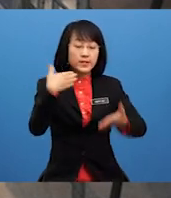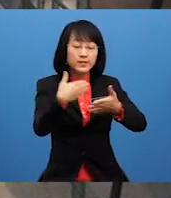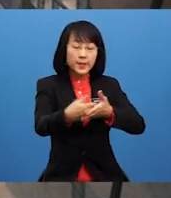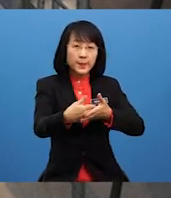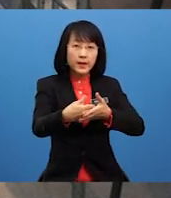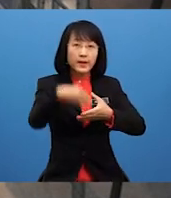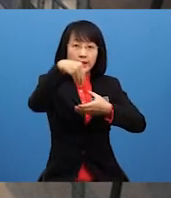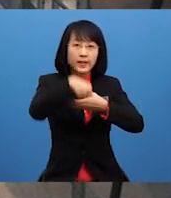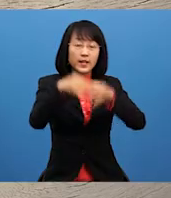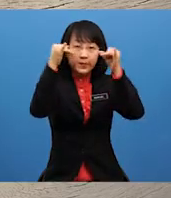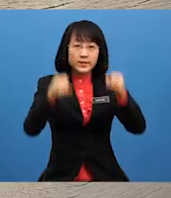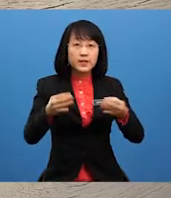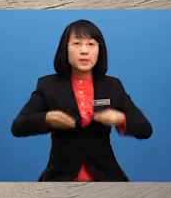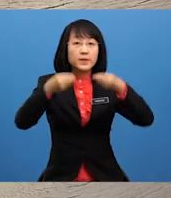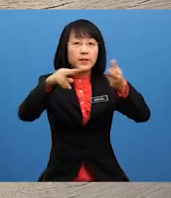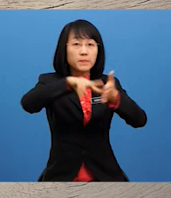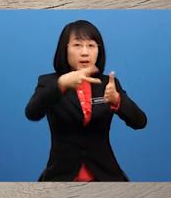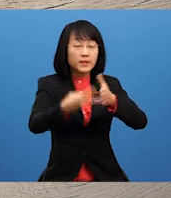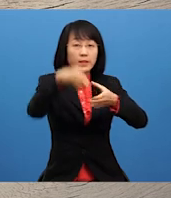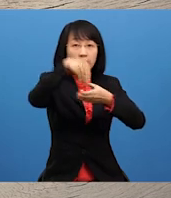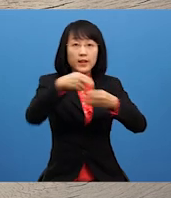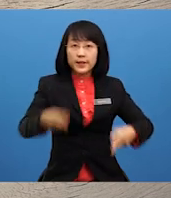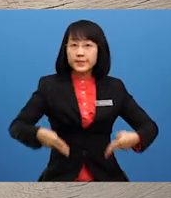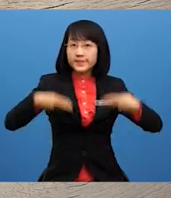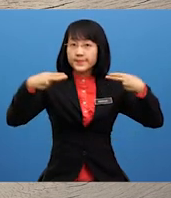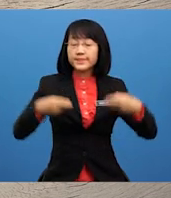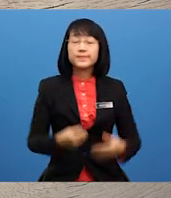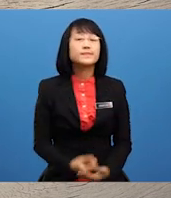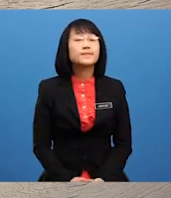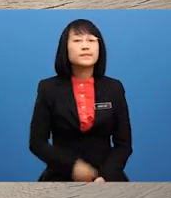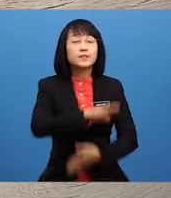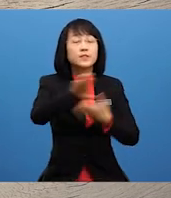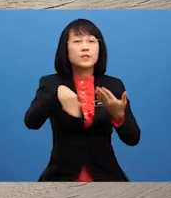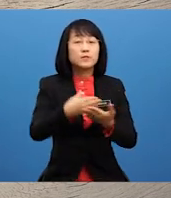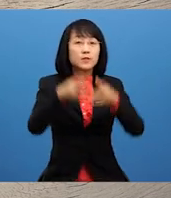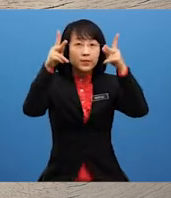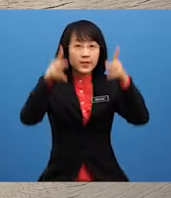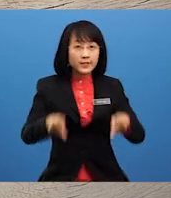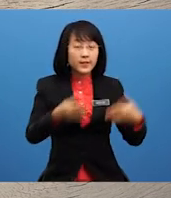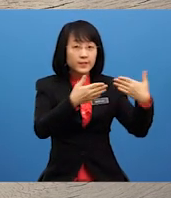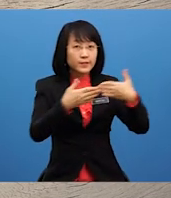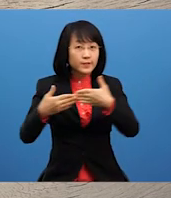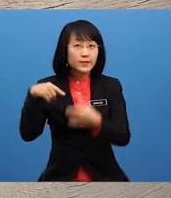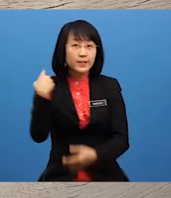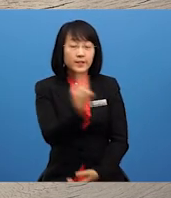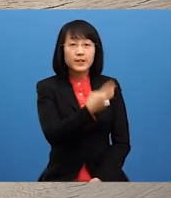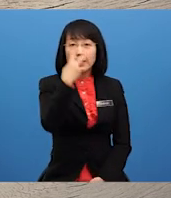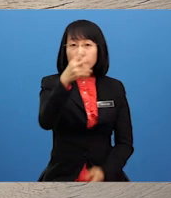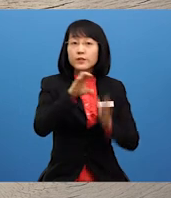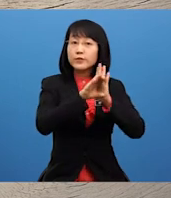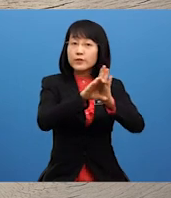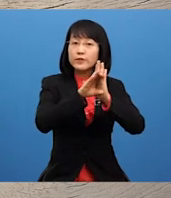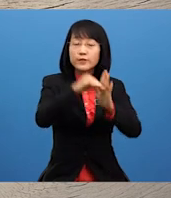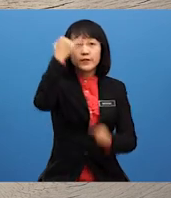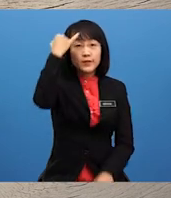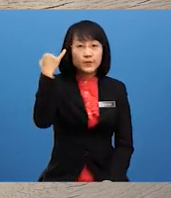makna kehidupan. Para pelajar sekalian, Seterusnya, kita lihat contoh-contoh